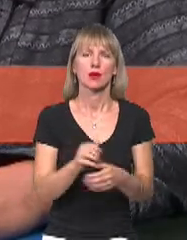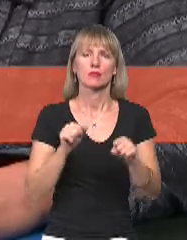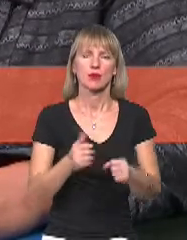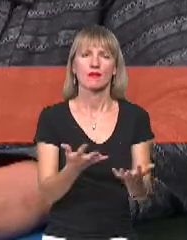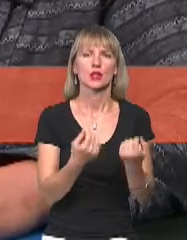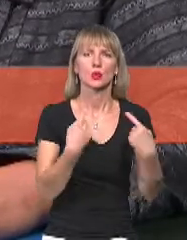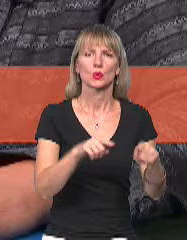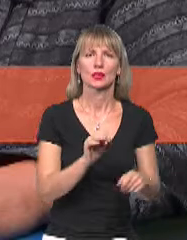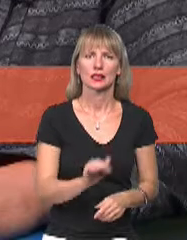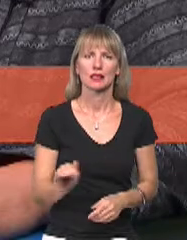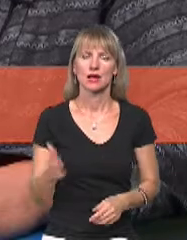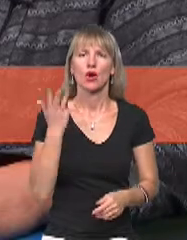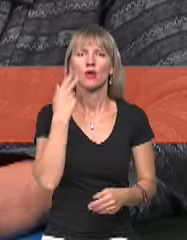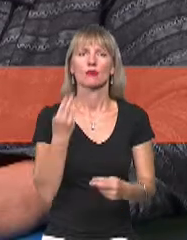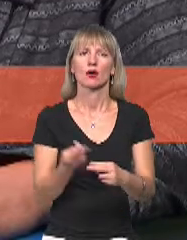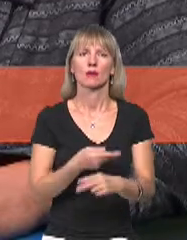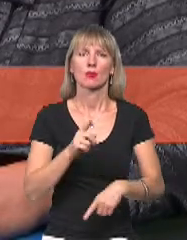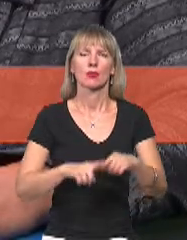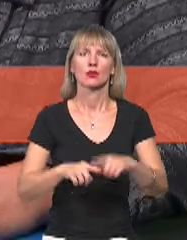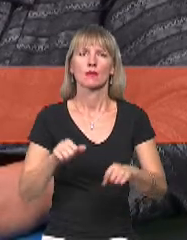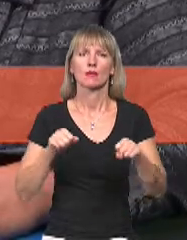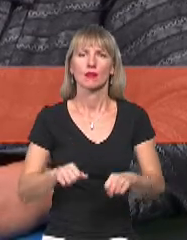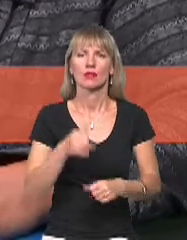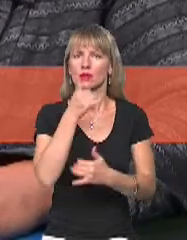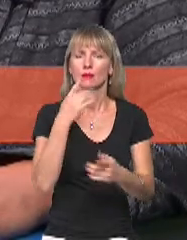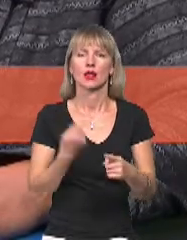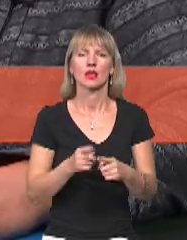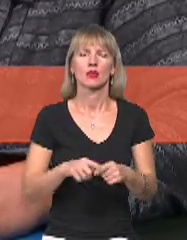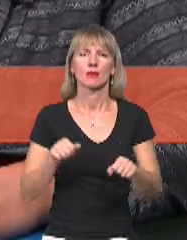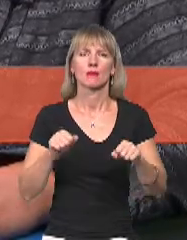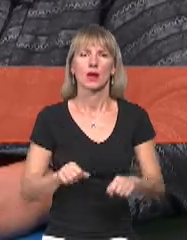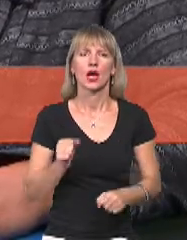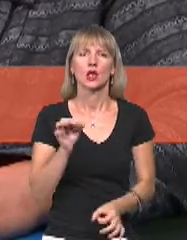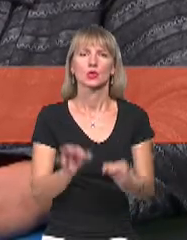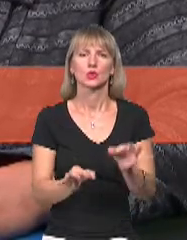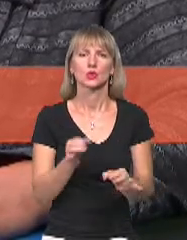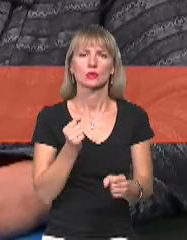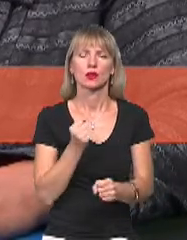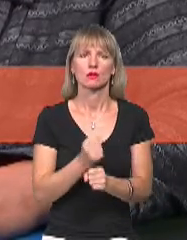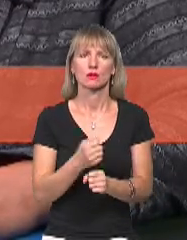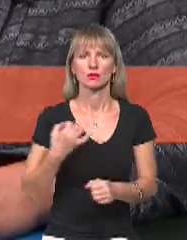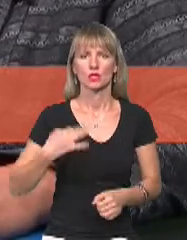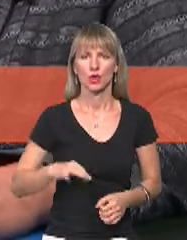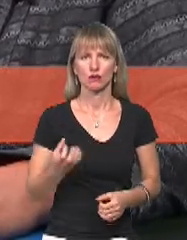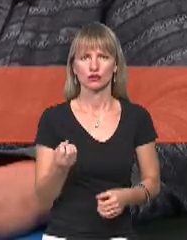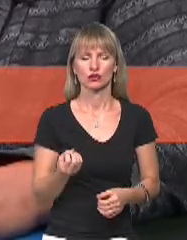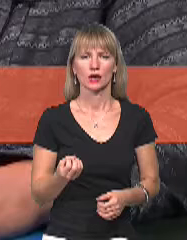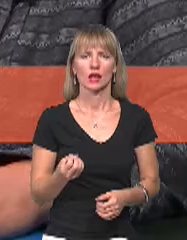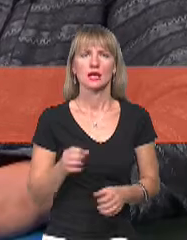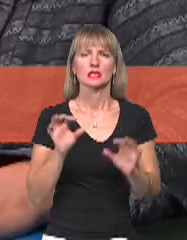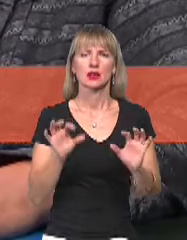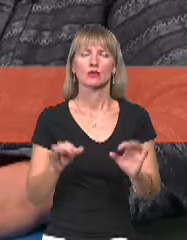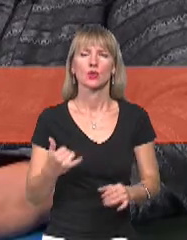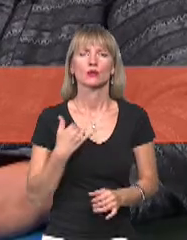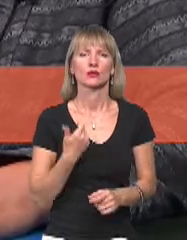взяти інших дітей. А коли їх позбавлять батьківських прав, вони не матимуть цього права. Але суд робить розусиновлення. Тому